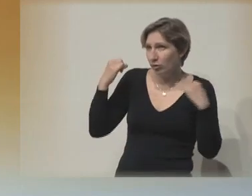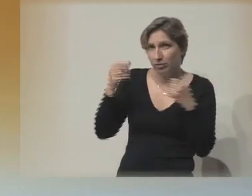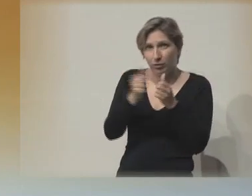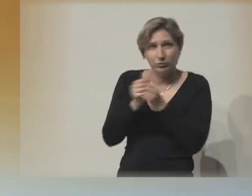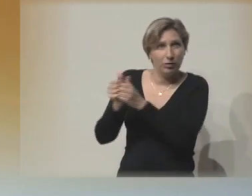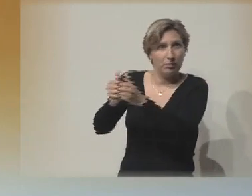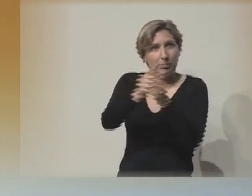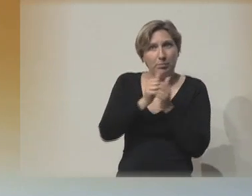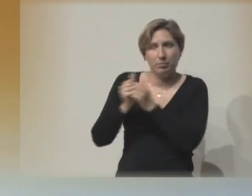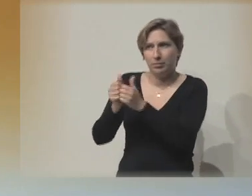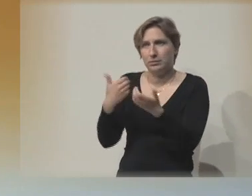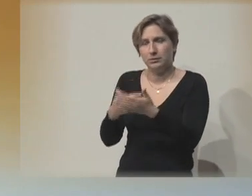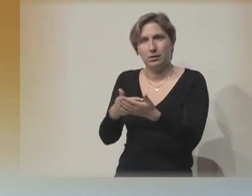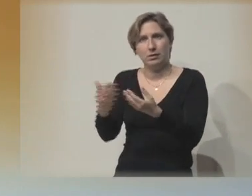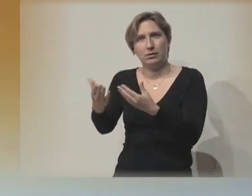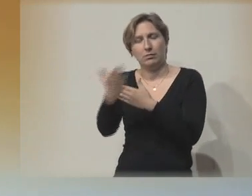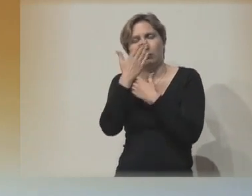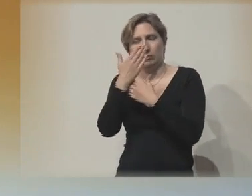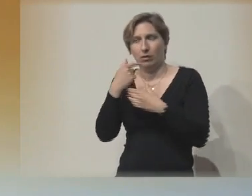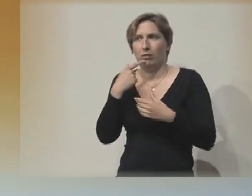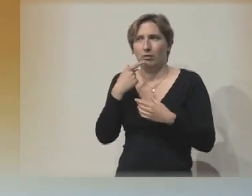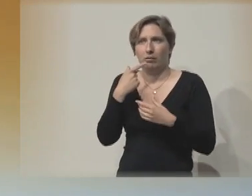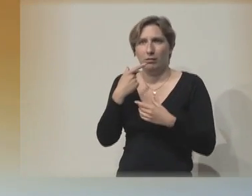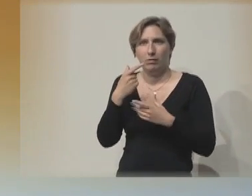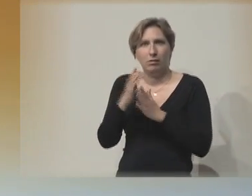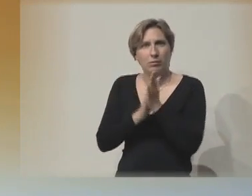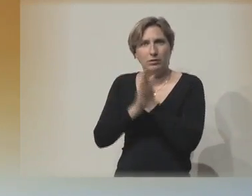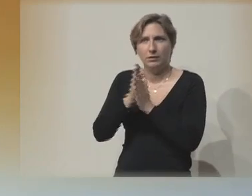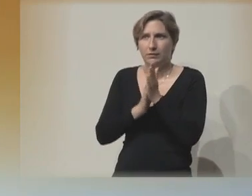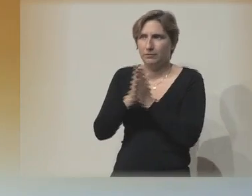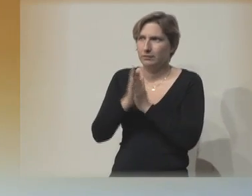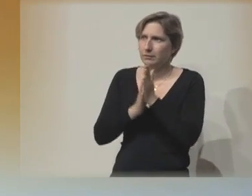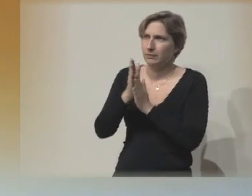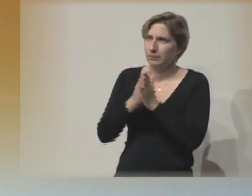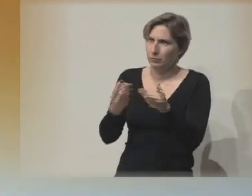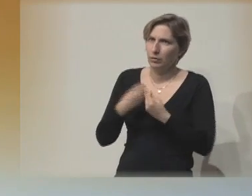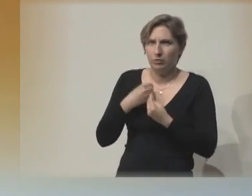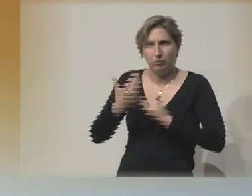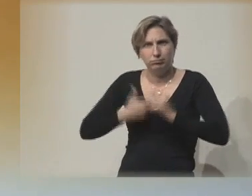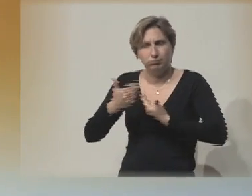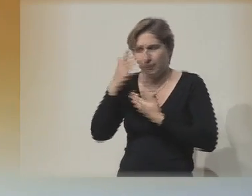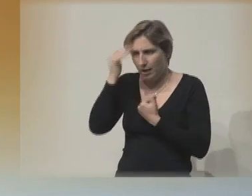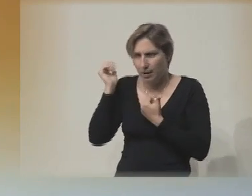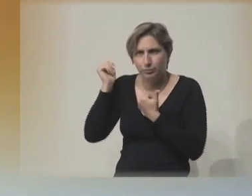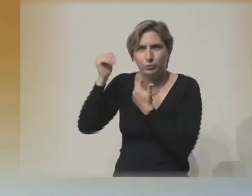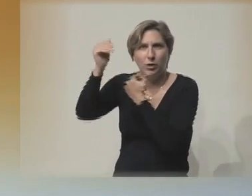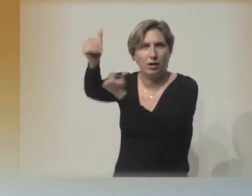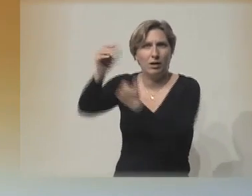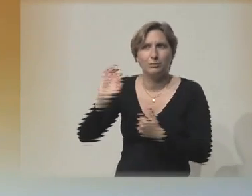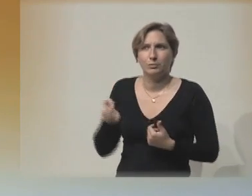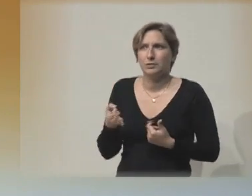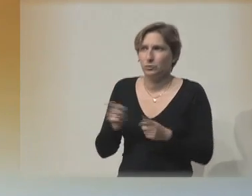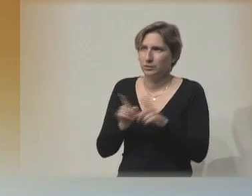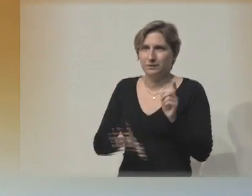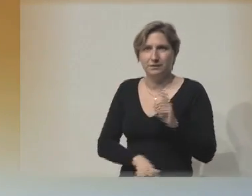ensemble, pour nous c'est un grand motif d'enthousiasme, d'espoir, c'est un grand motif